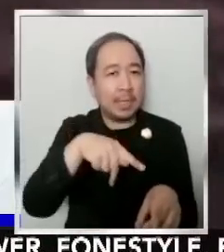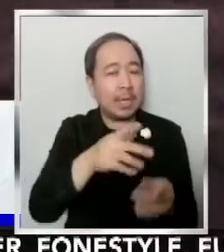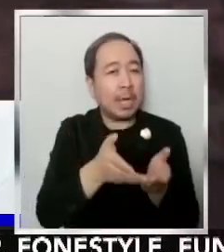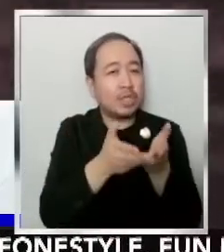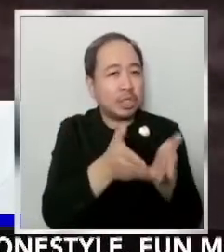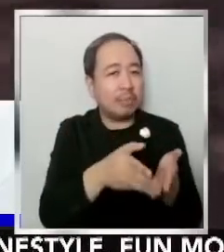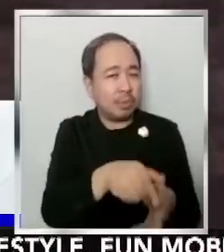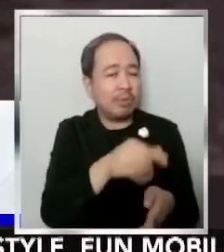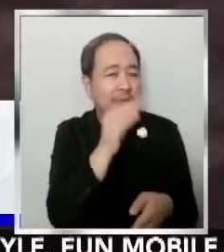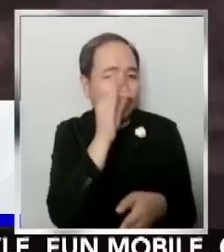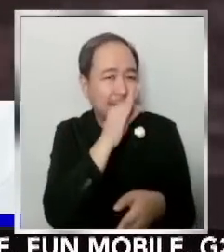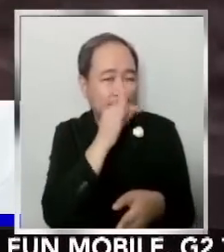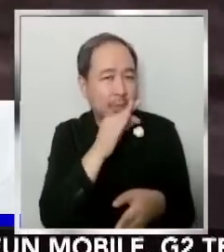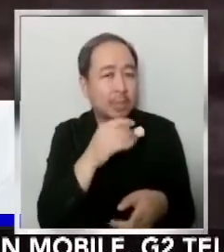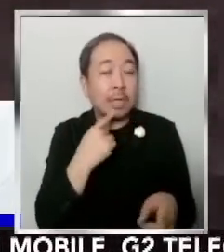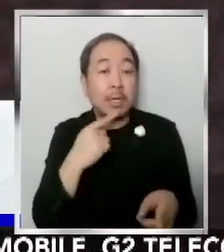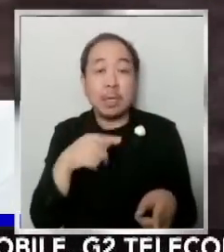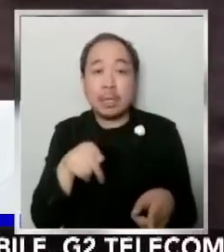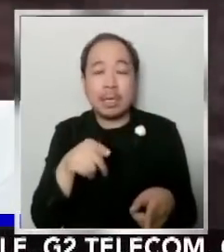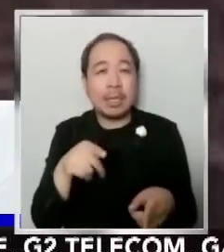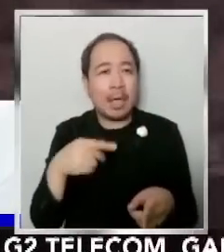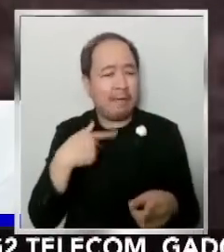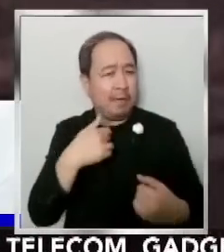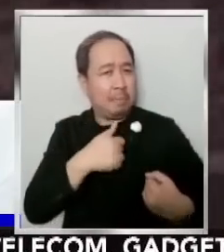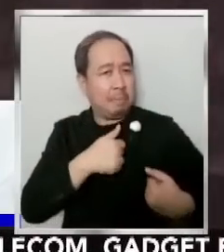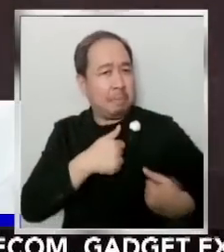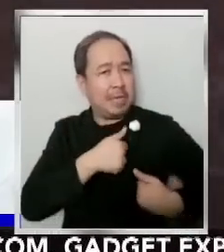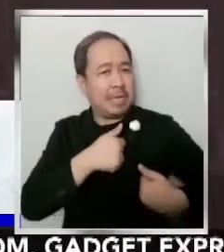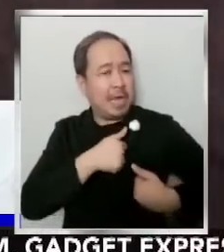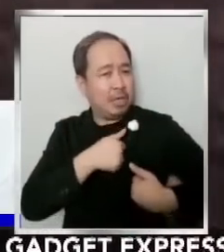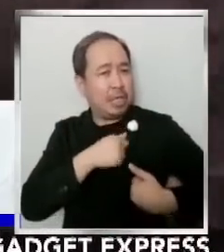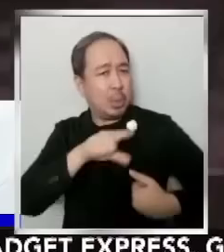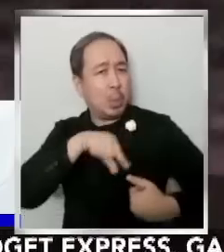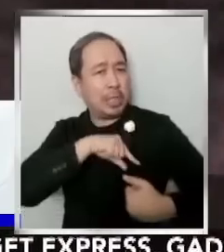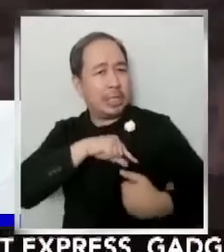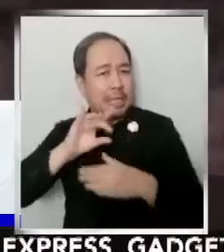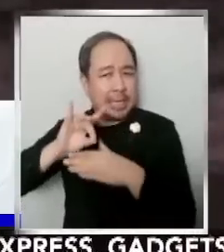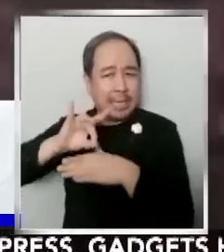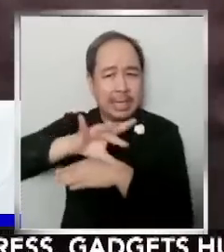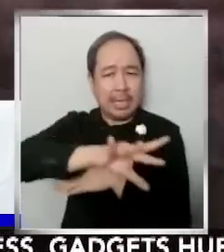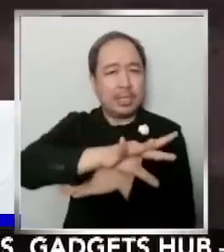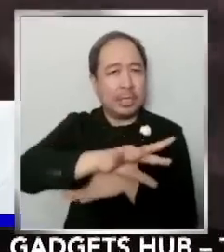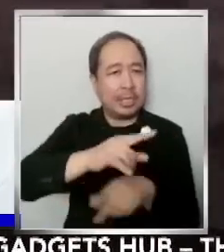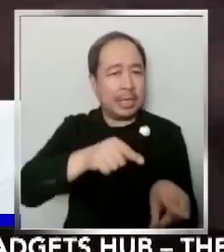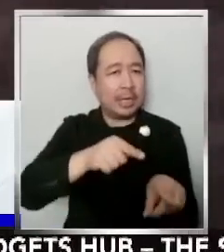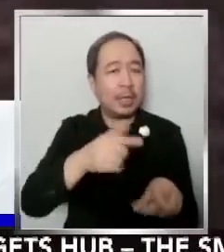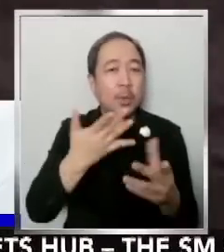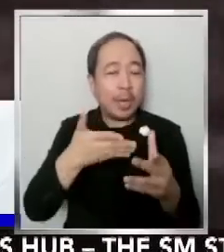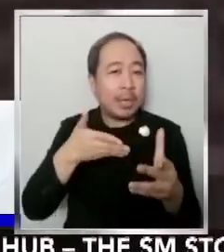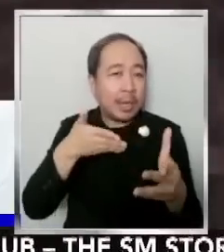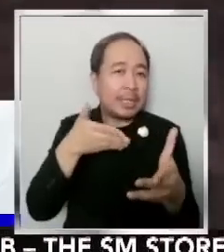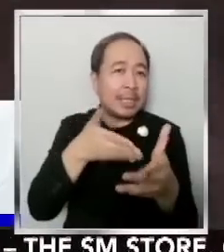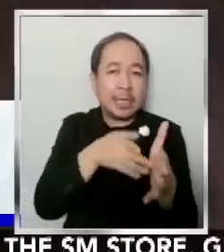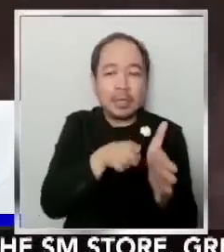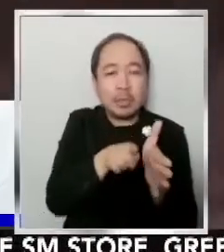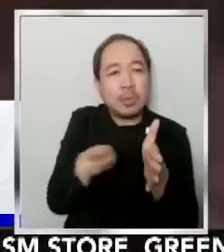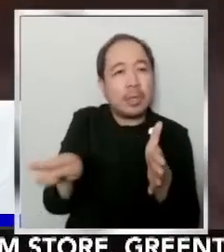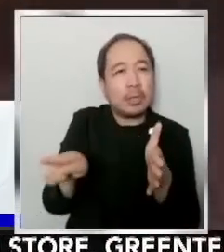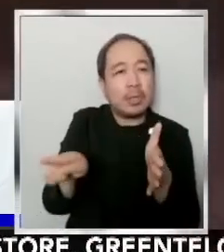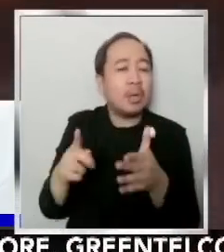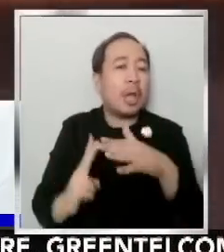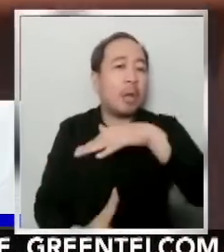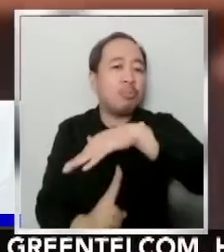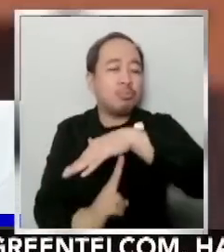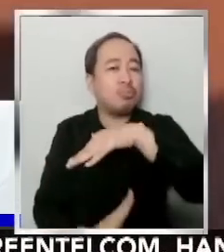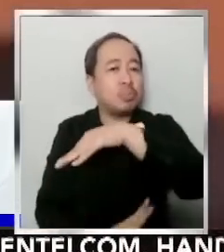PCG, military-grade laser ang ilaw na ito. Tumama ang laser sa bridge o command center ng isang barko. Sabi ng